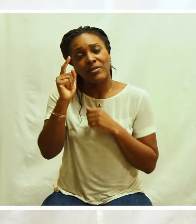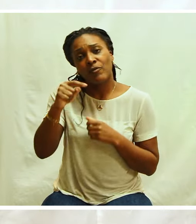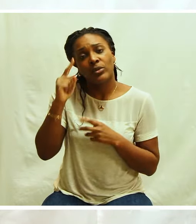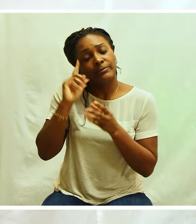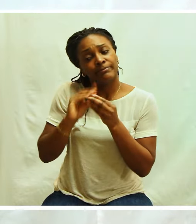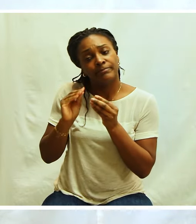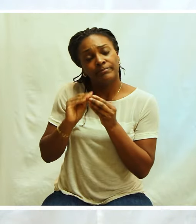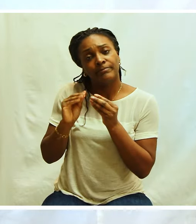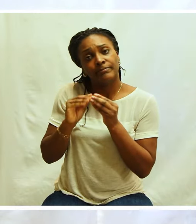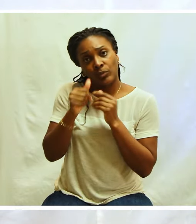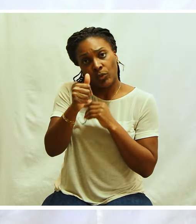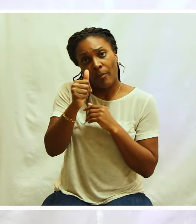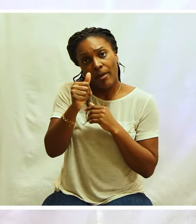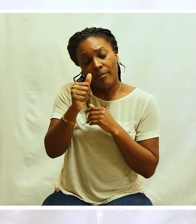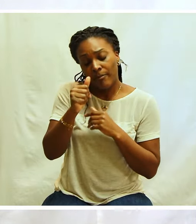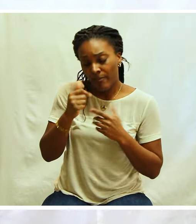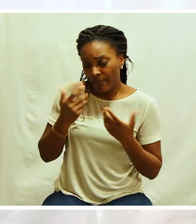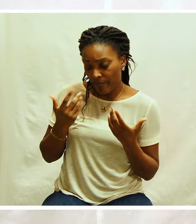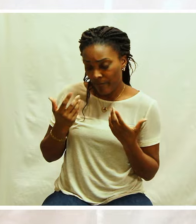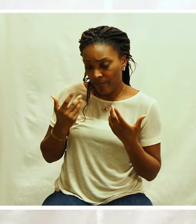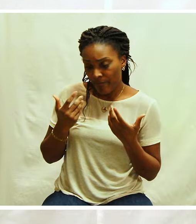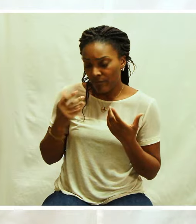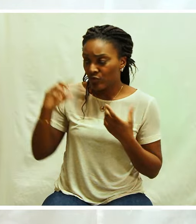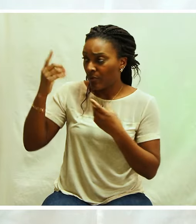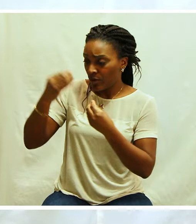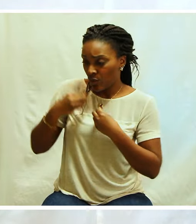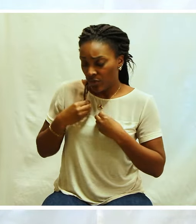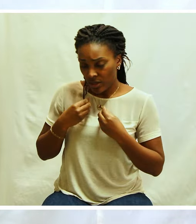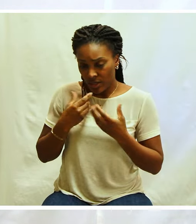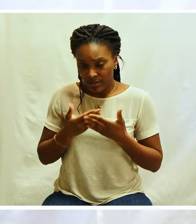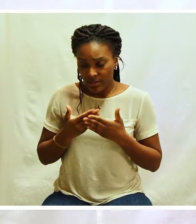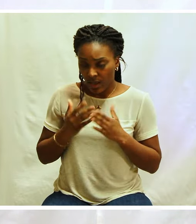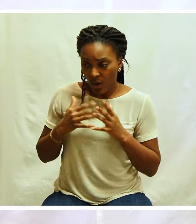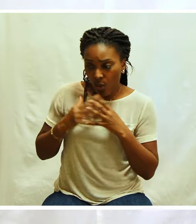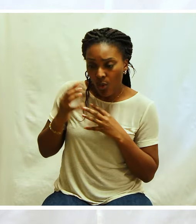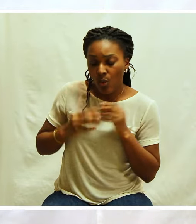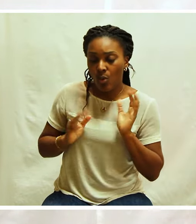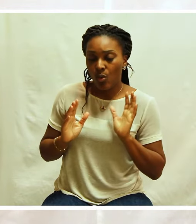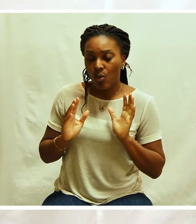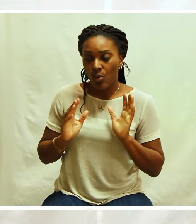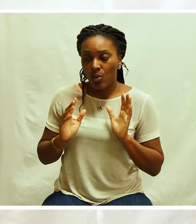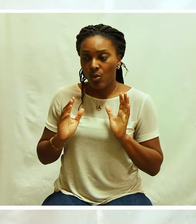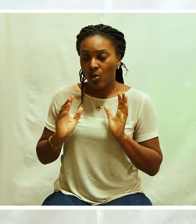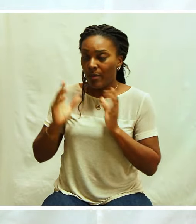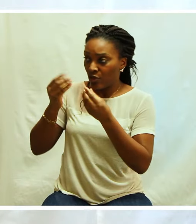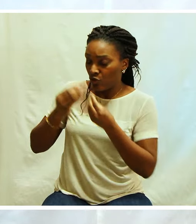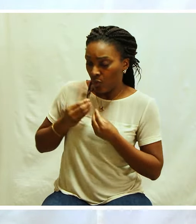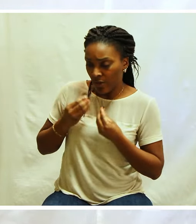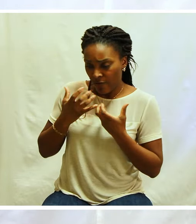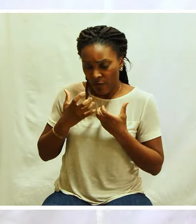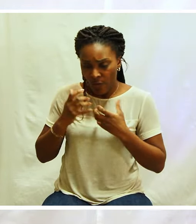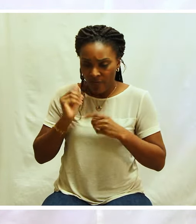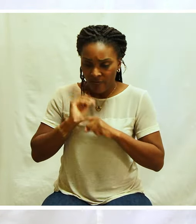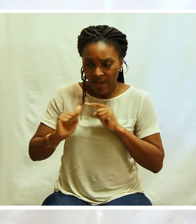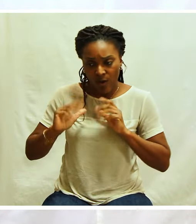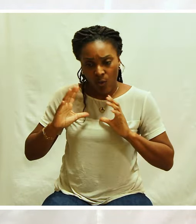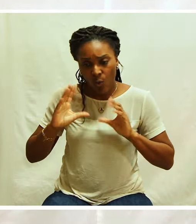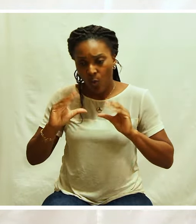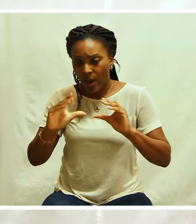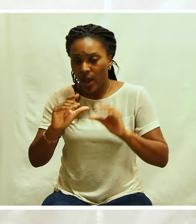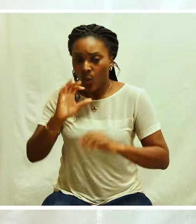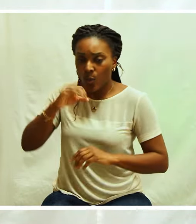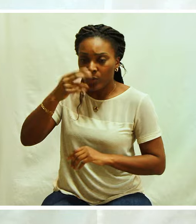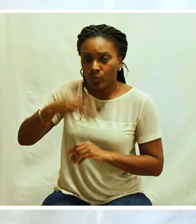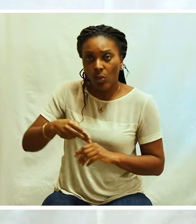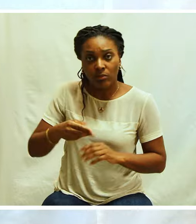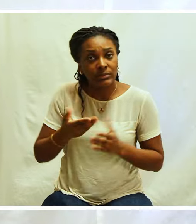c'est est-ce que tu es heureux, heureuse de ce que Dieu t'a donné et est-ce que tu es prêt à le mettre en place, en œuvre pour la gloire de son nom.